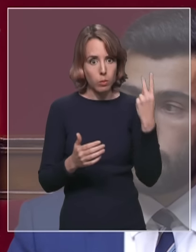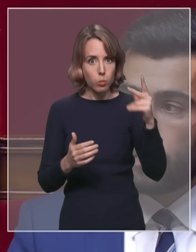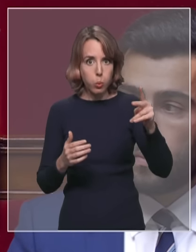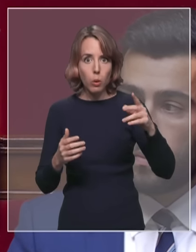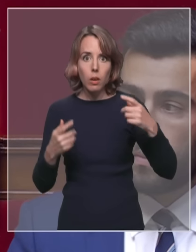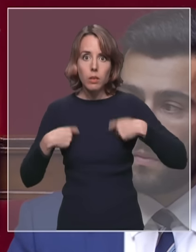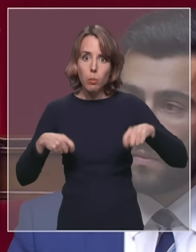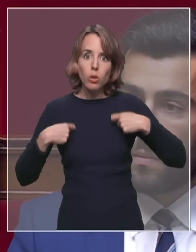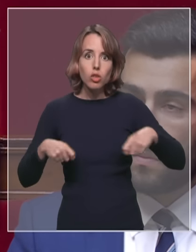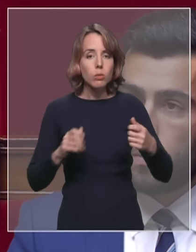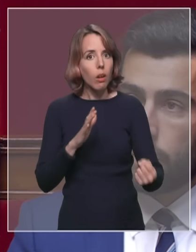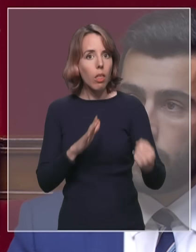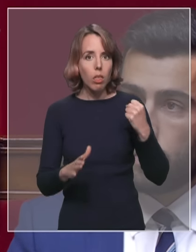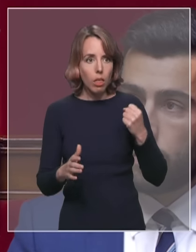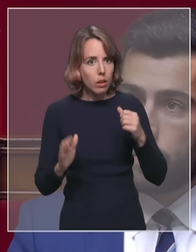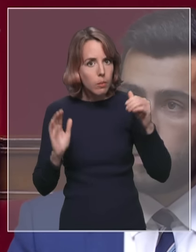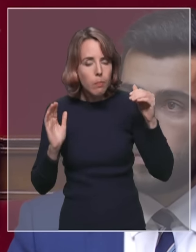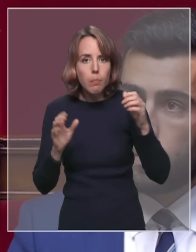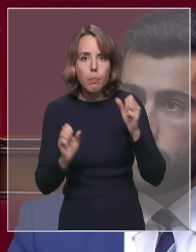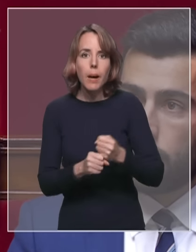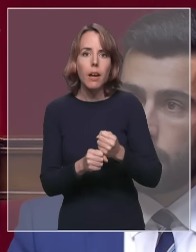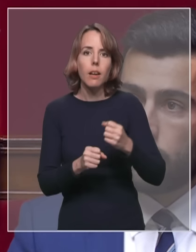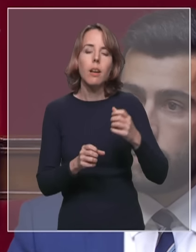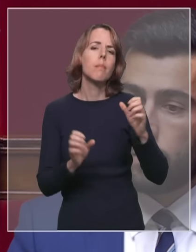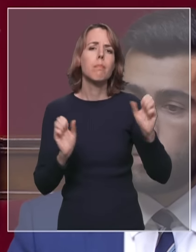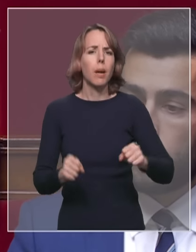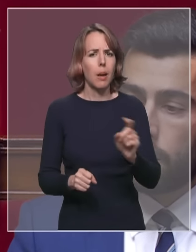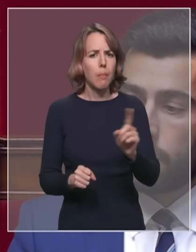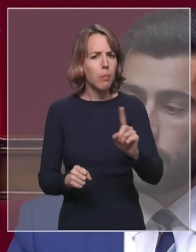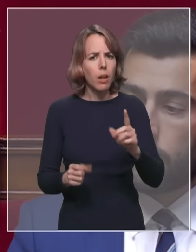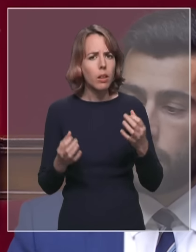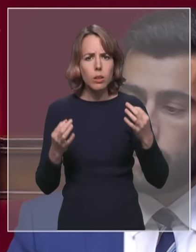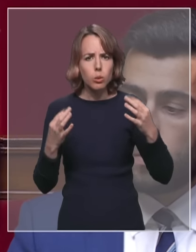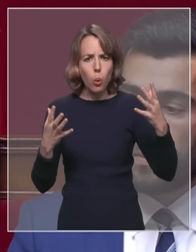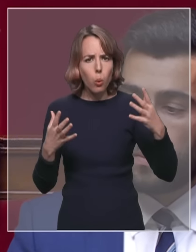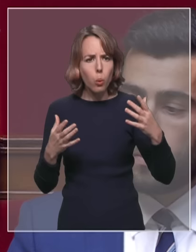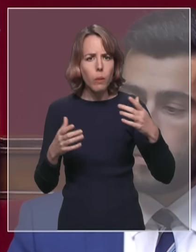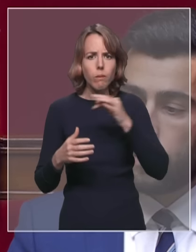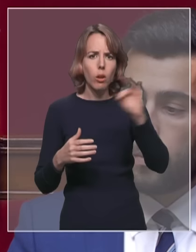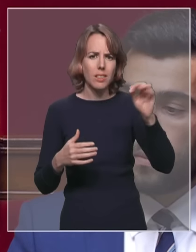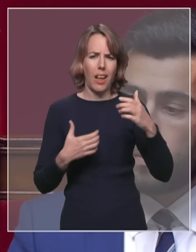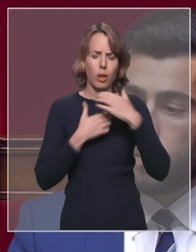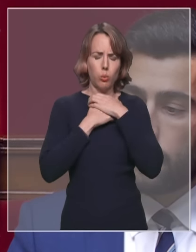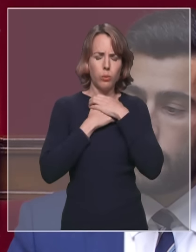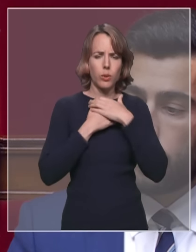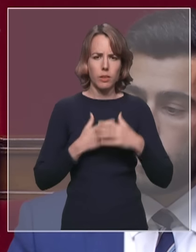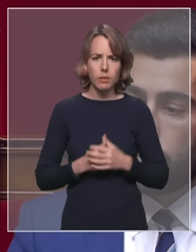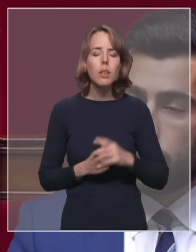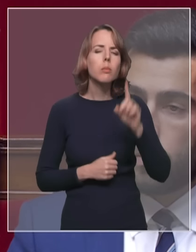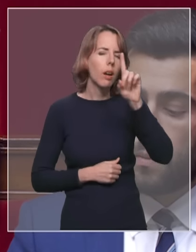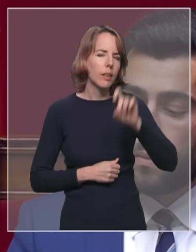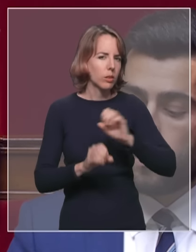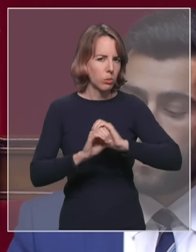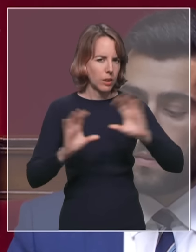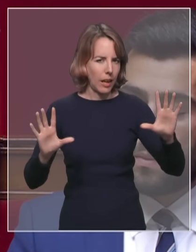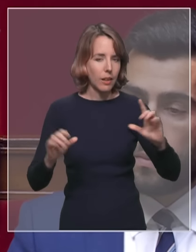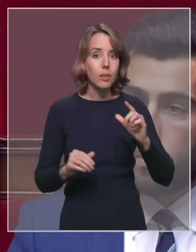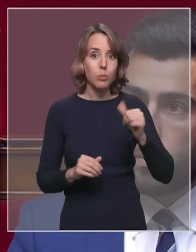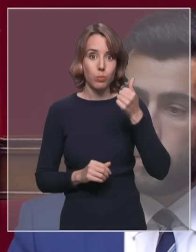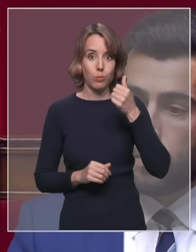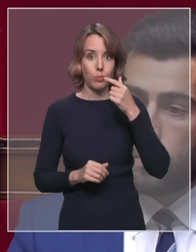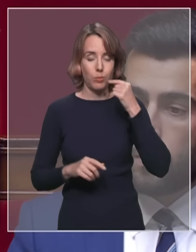injustifiées, tout comme le poids de la bureaucratie qui asphyxie toujours davantage les Français ? Ma question est claire. Monsieur le Premier ministre, pouvez-vous